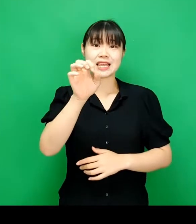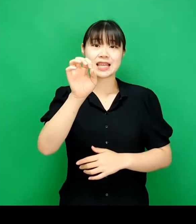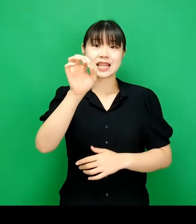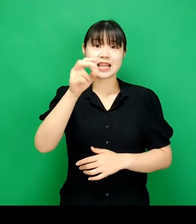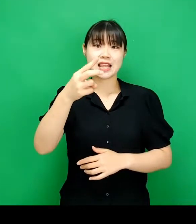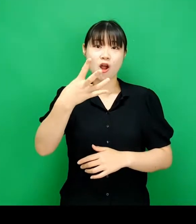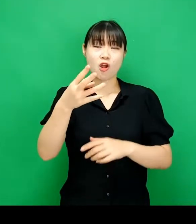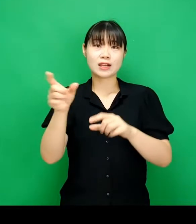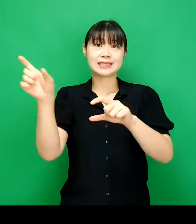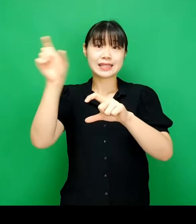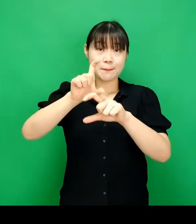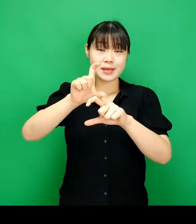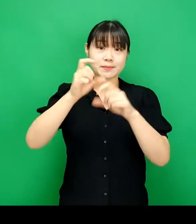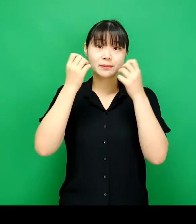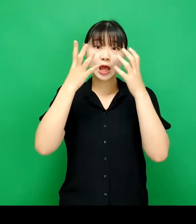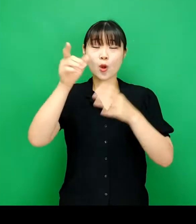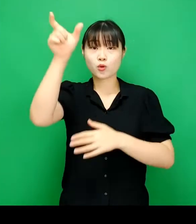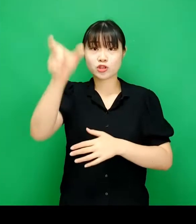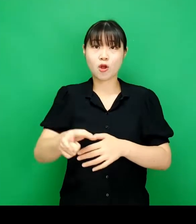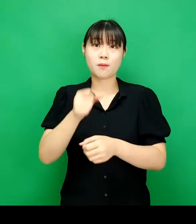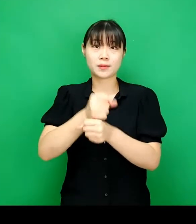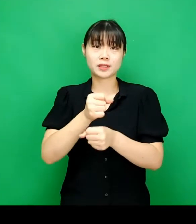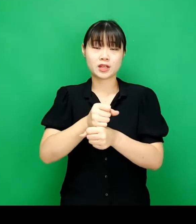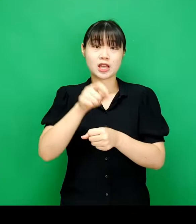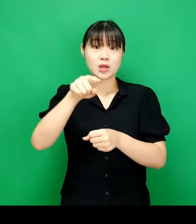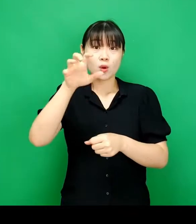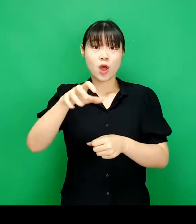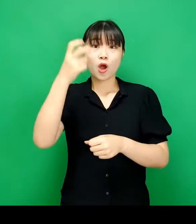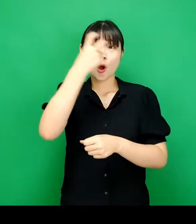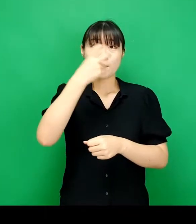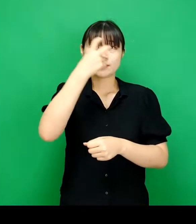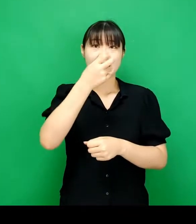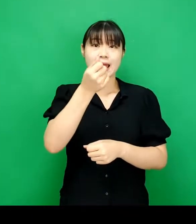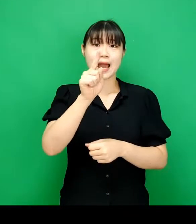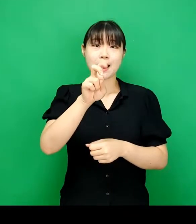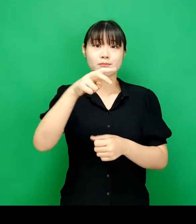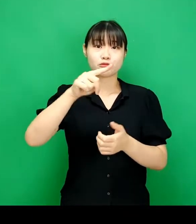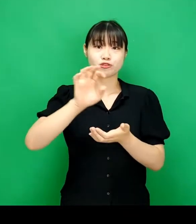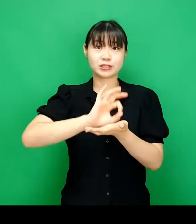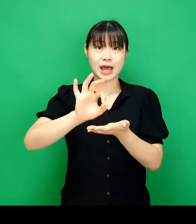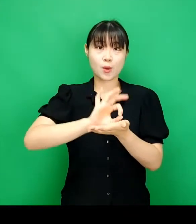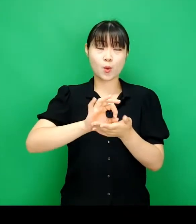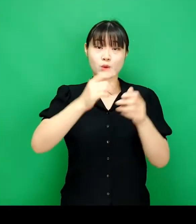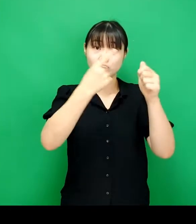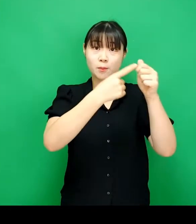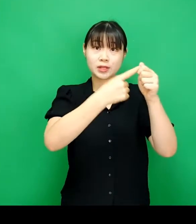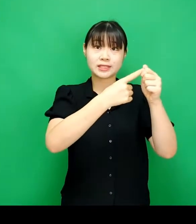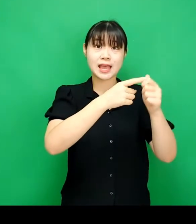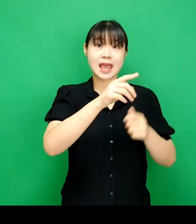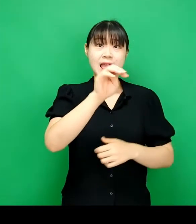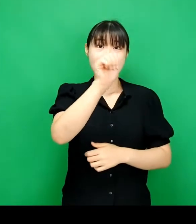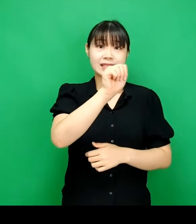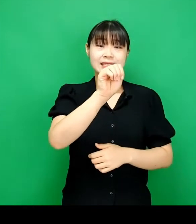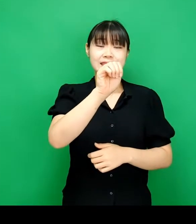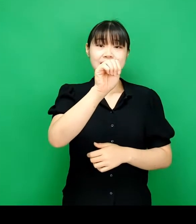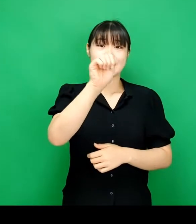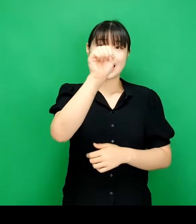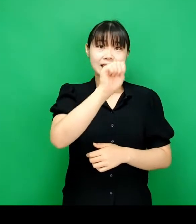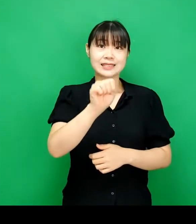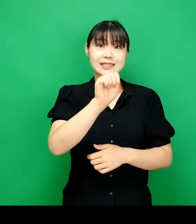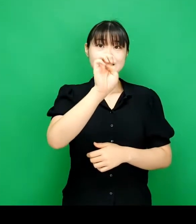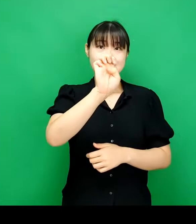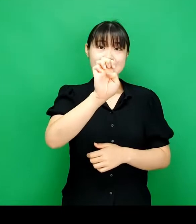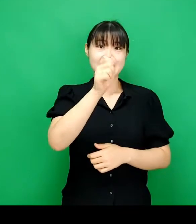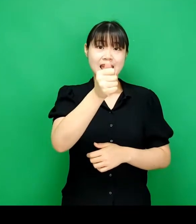일렬 삽입해서 새로운 열을 만들어줍니다. 이곳에서 검색하는 함수를 사용합니다. 첫 번째